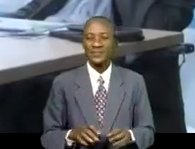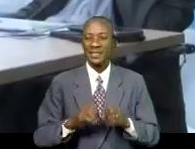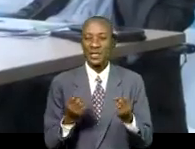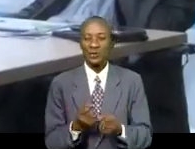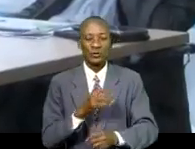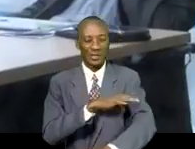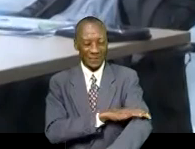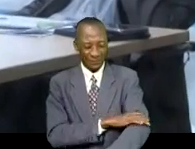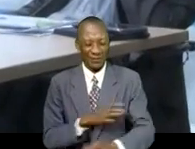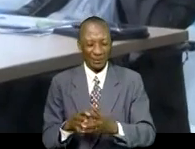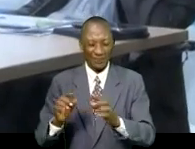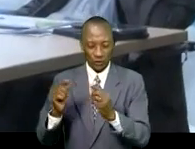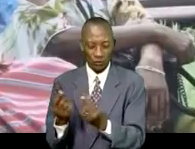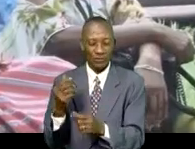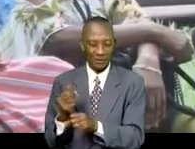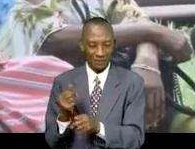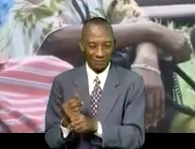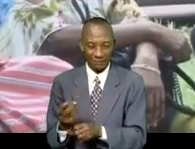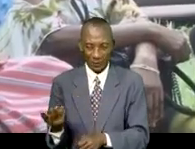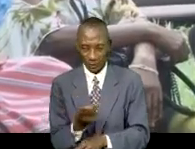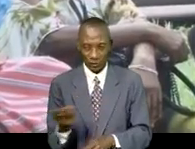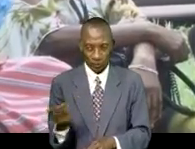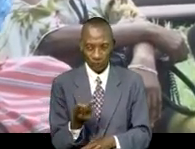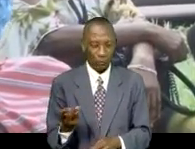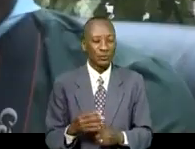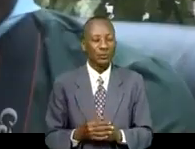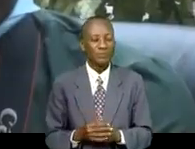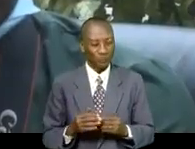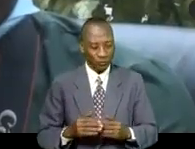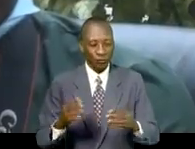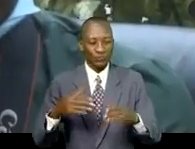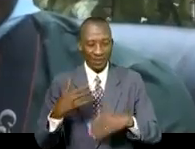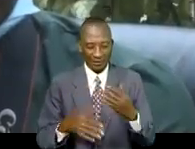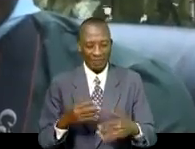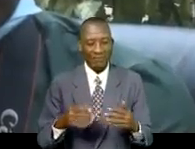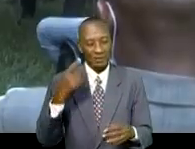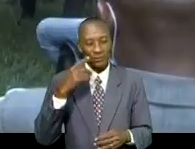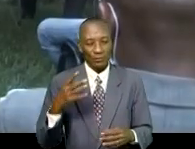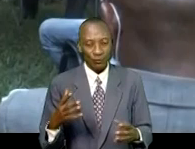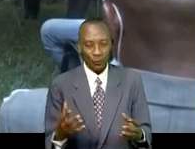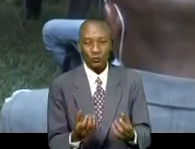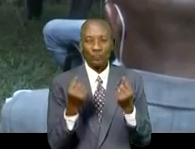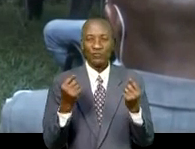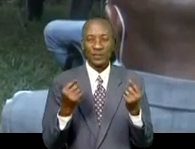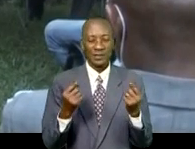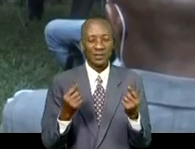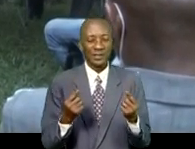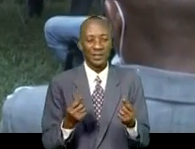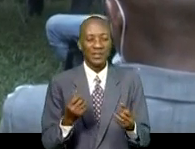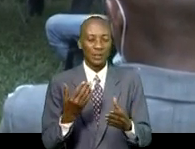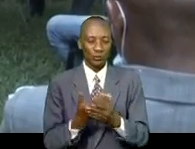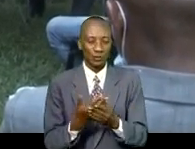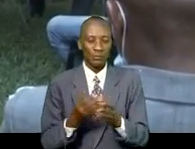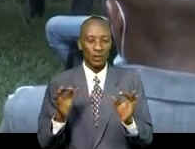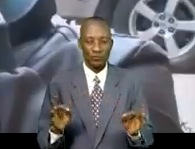les groupes de travail Climat Red Rénové espèrent obtenir une autre ouverture pour les documents de politique en